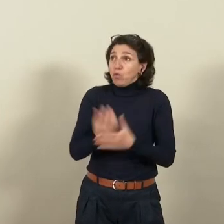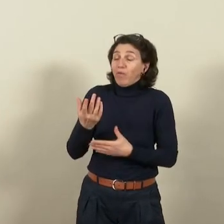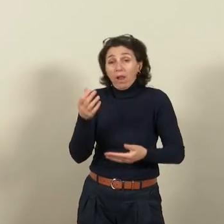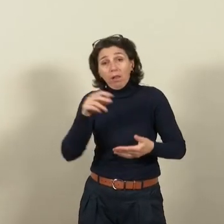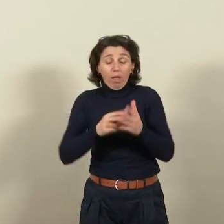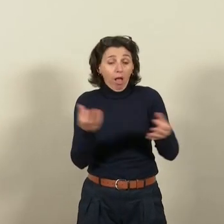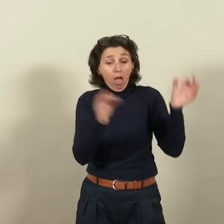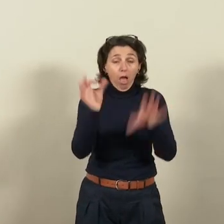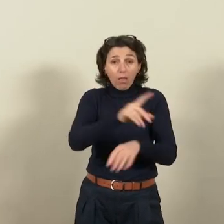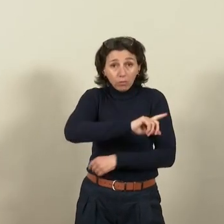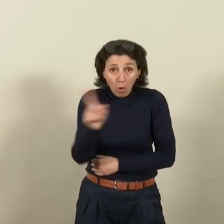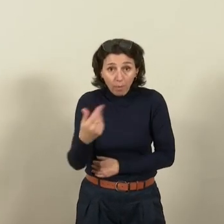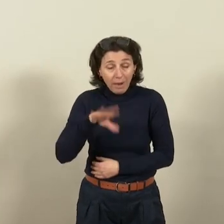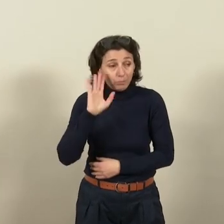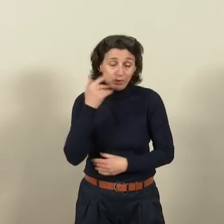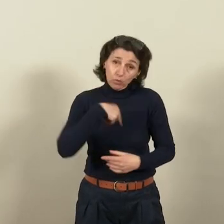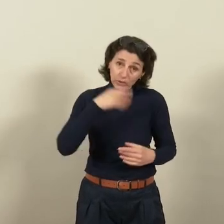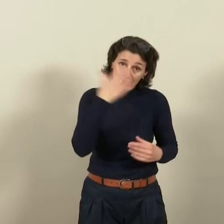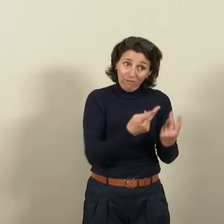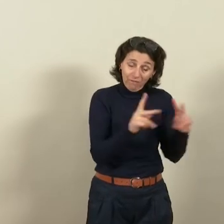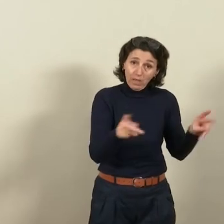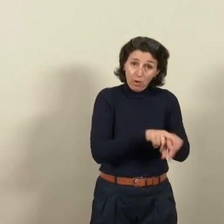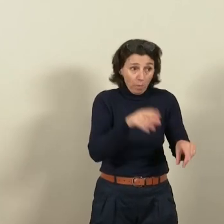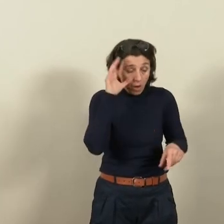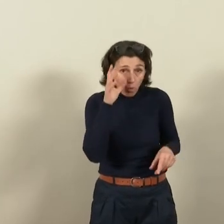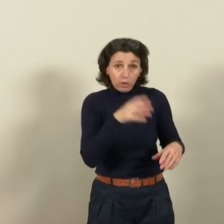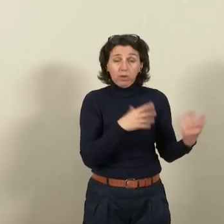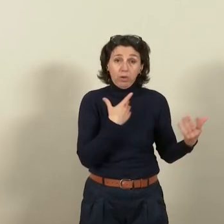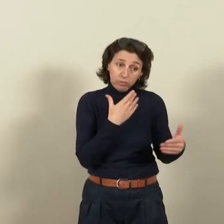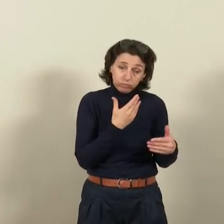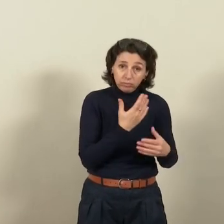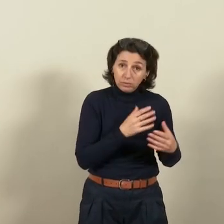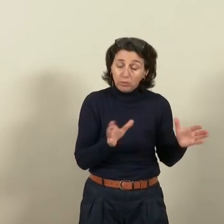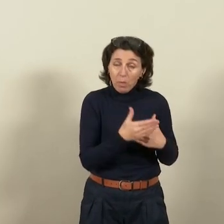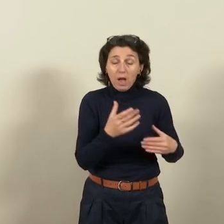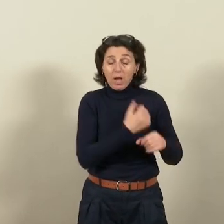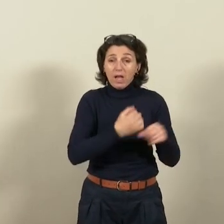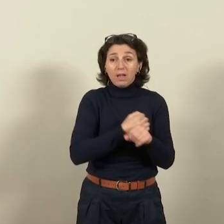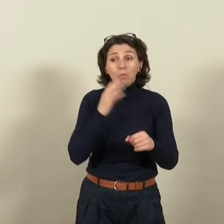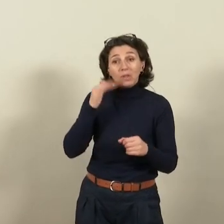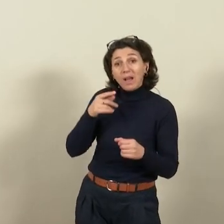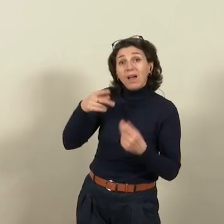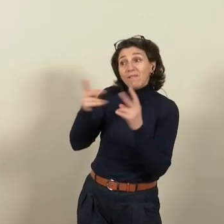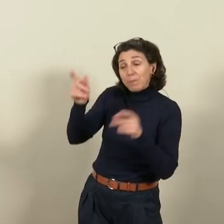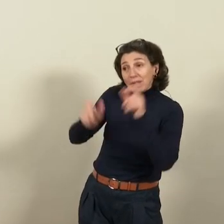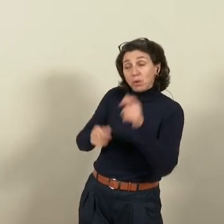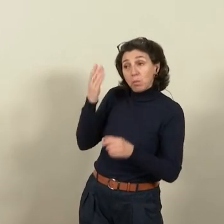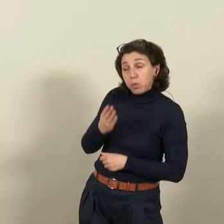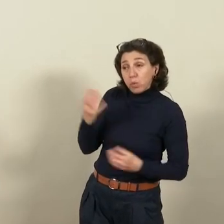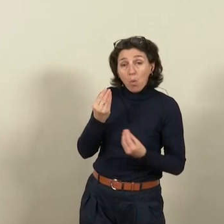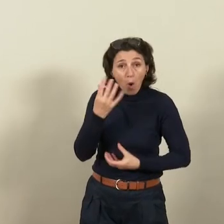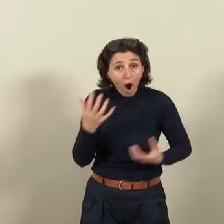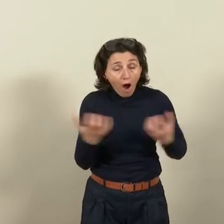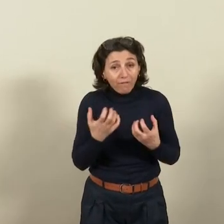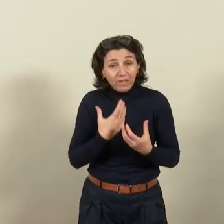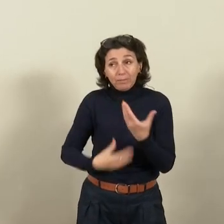cependant nous nous tenons prêt à accompagner les clubs qui en ressentirai le besoin ou l'envie pour finir